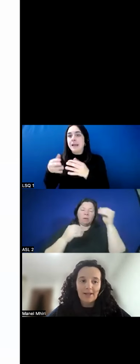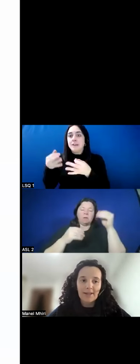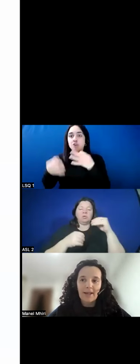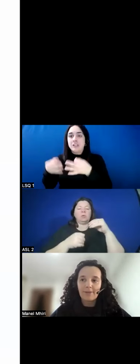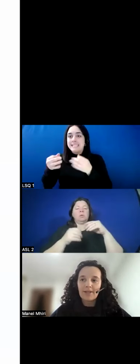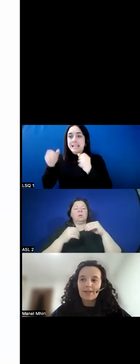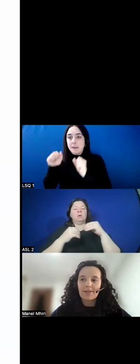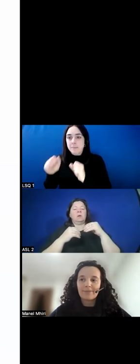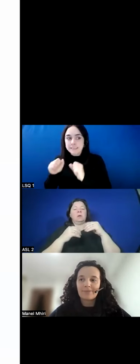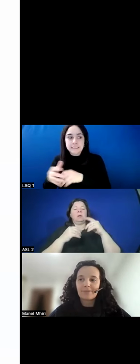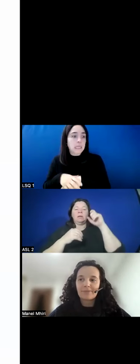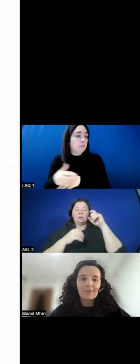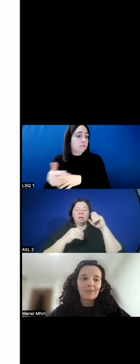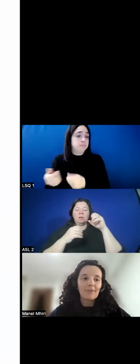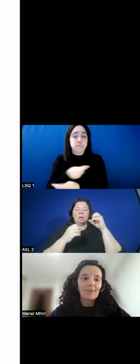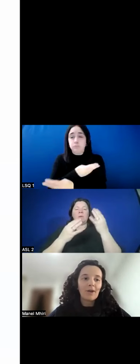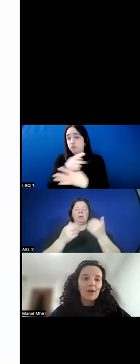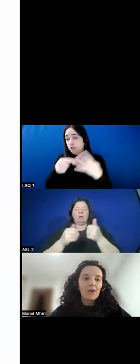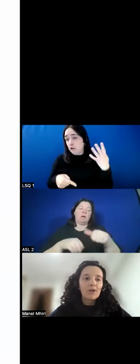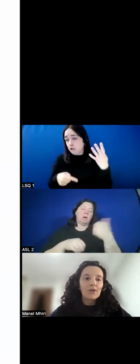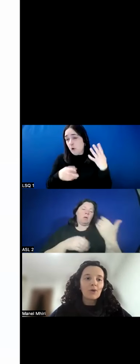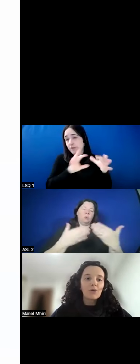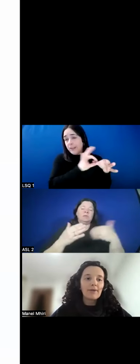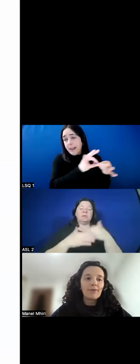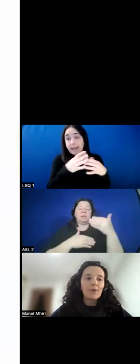d'autres. Diapo suivante.